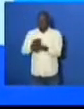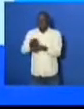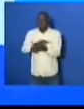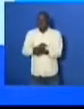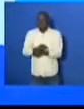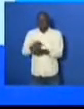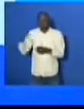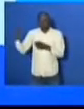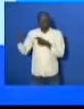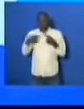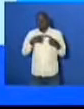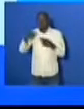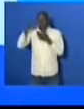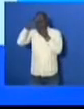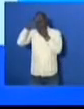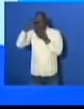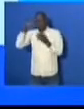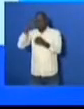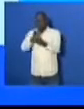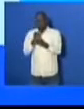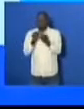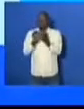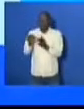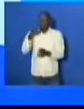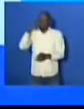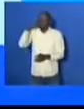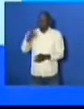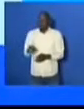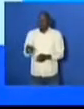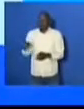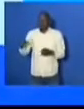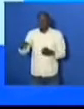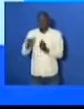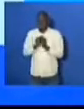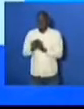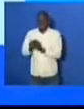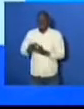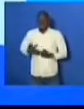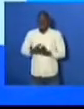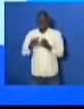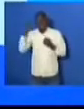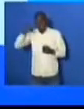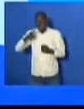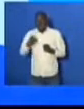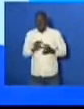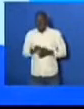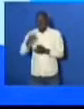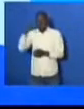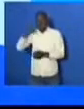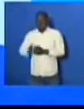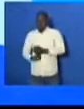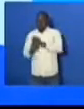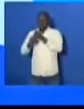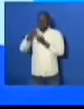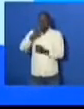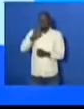nucléaire est une réalité à prendre en compte et il faut conjuguer les moyens pour développer un régime de sécurité est nucléaire